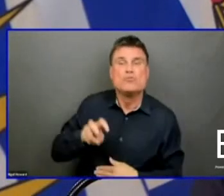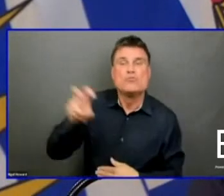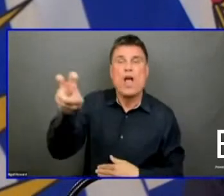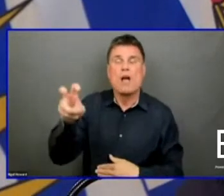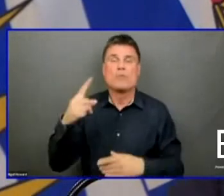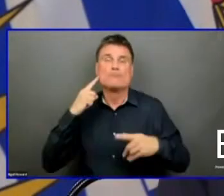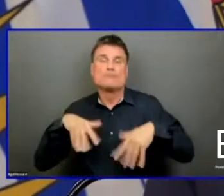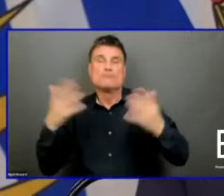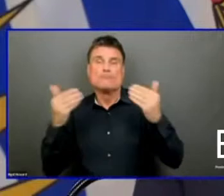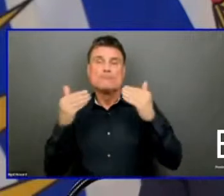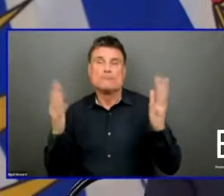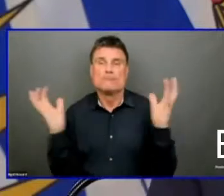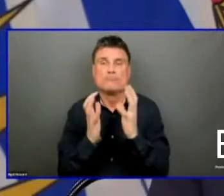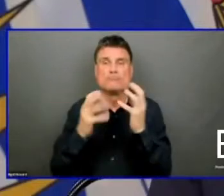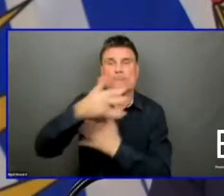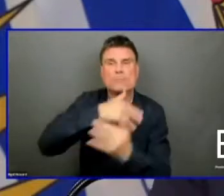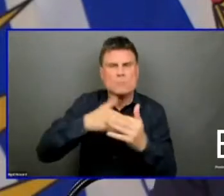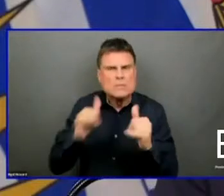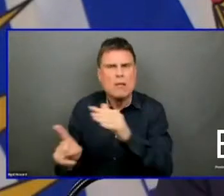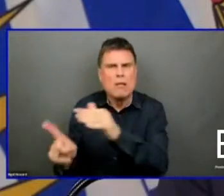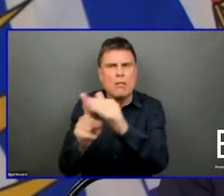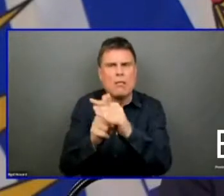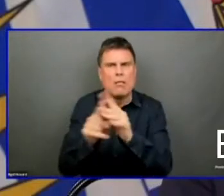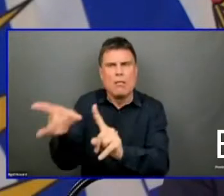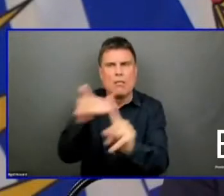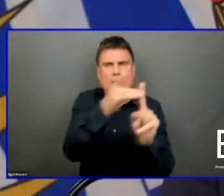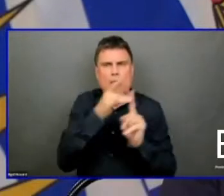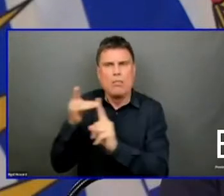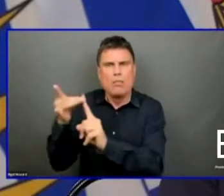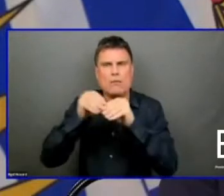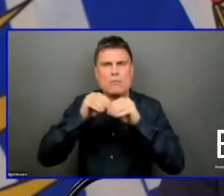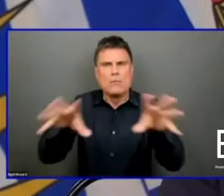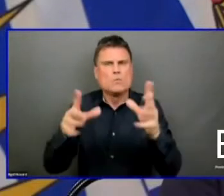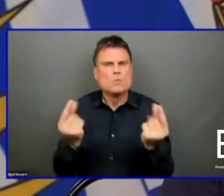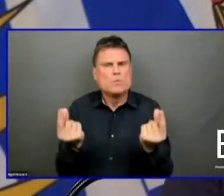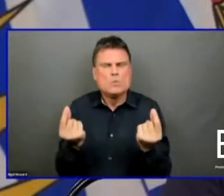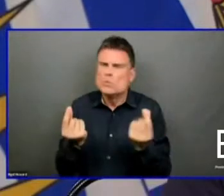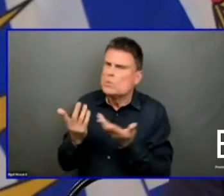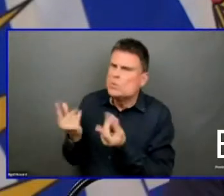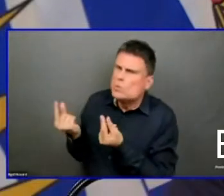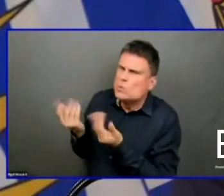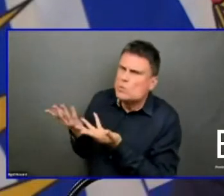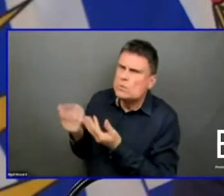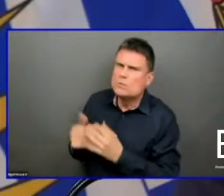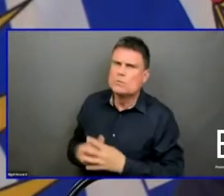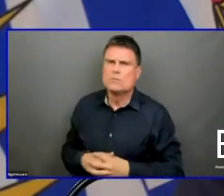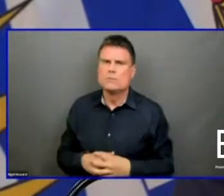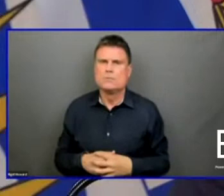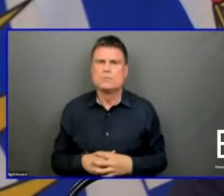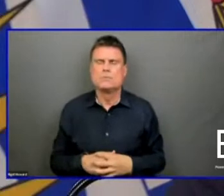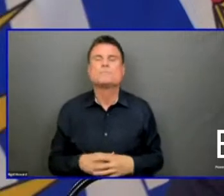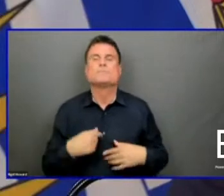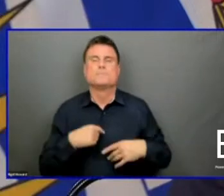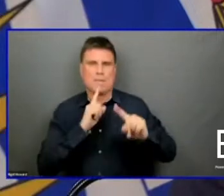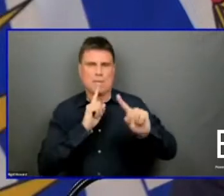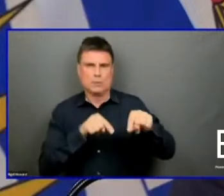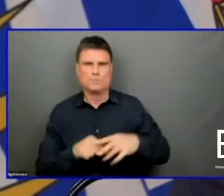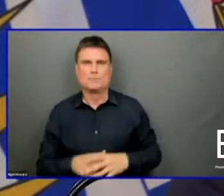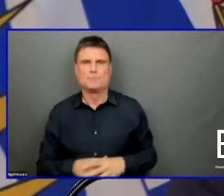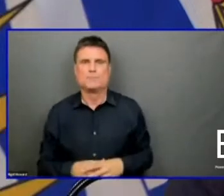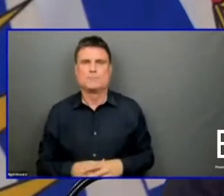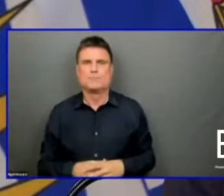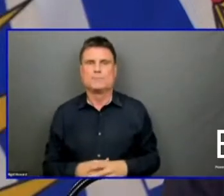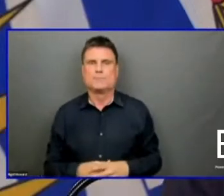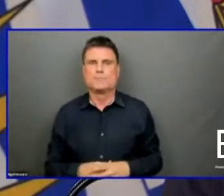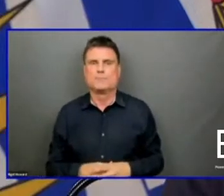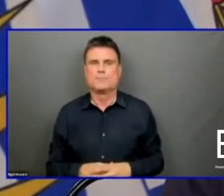多人，为什么省政府没有采取行动去限制人们的社区这个聚集人群聚集？ That we